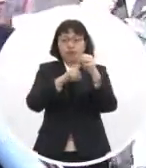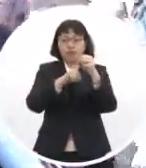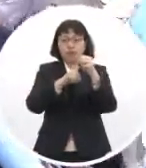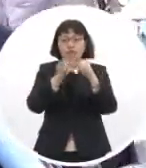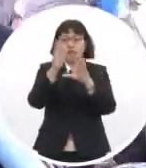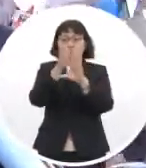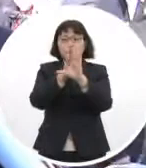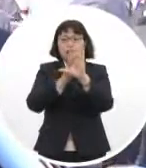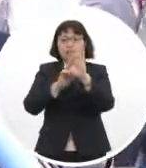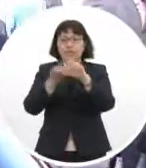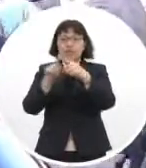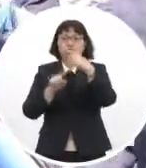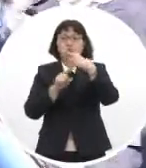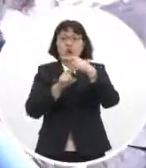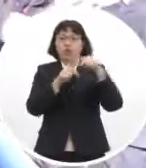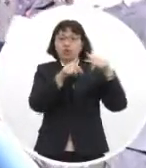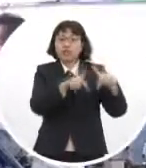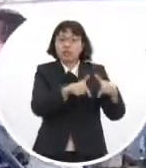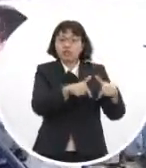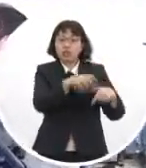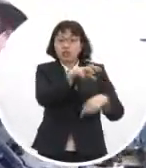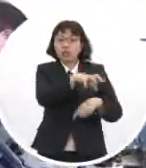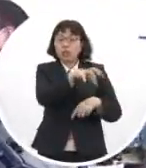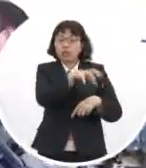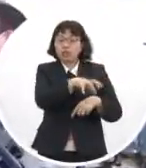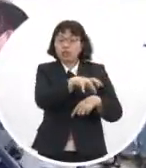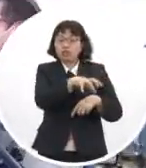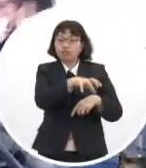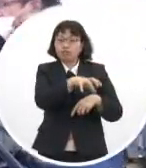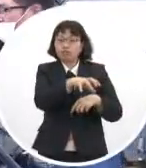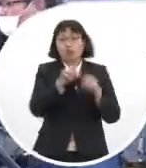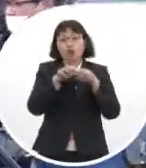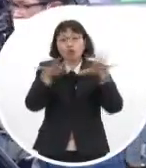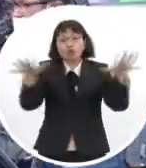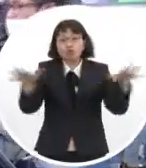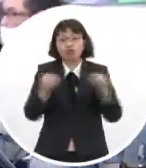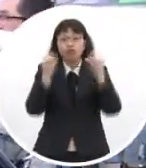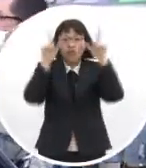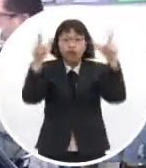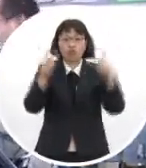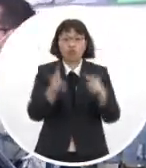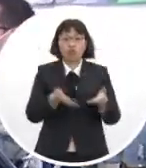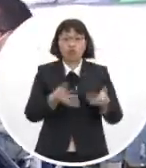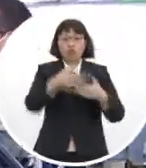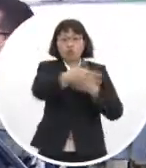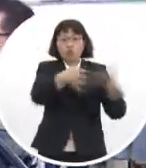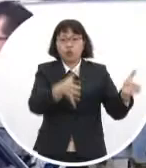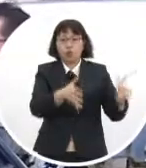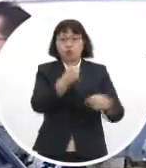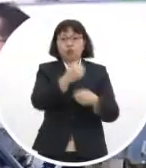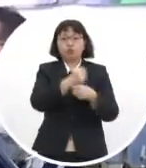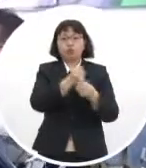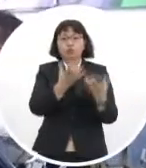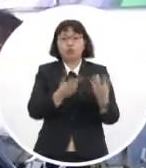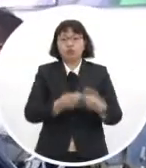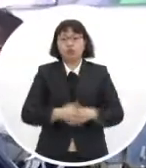市庁舎駐車場に水素社会普及啓発ゾーンをオープンさせました。